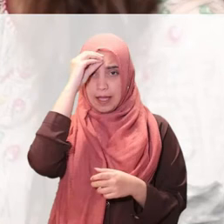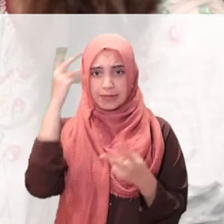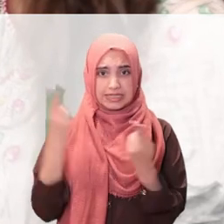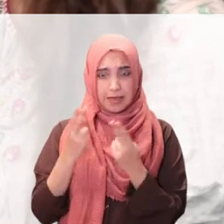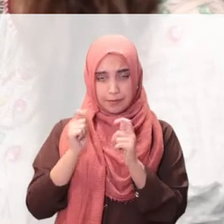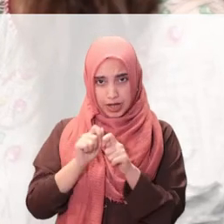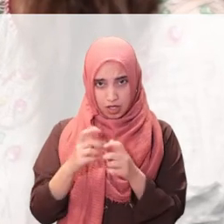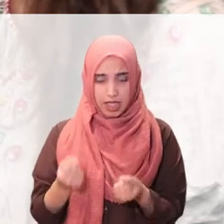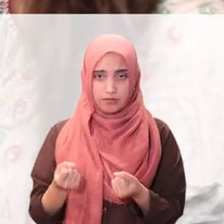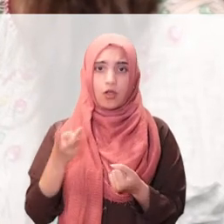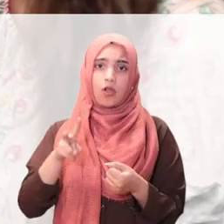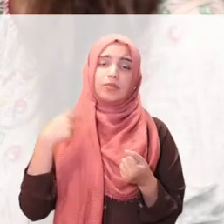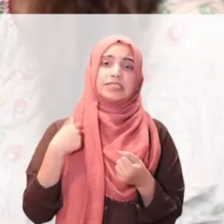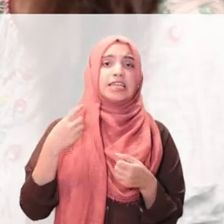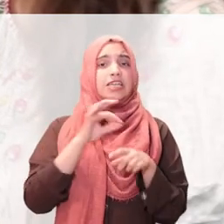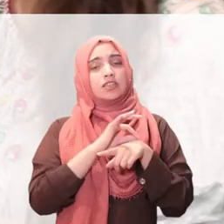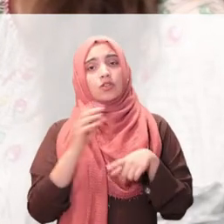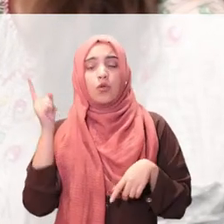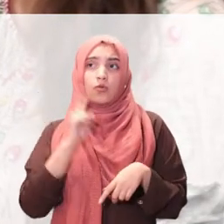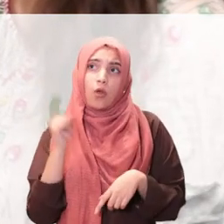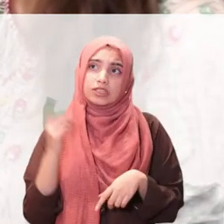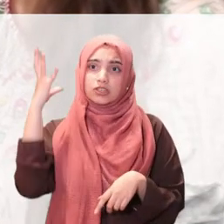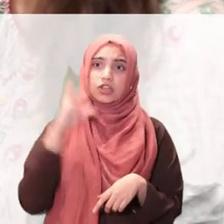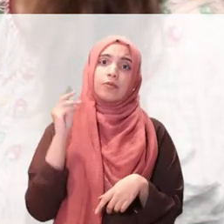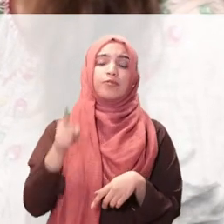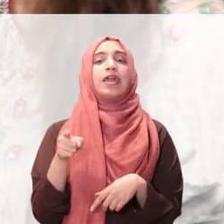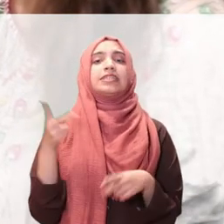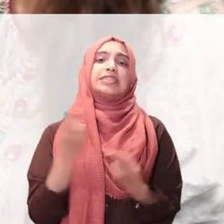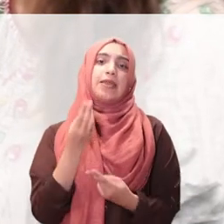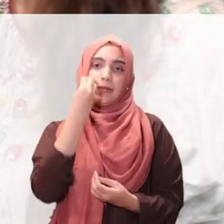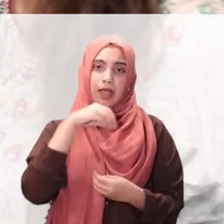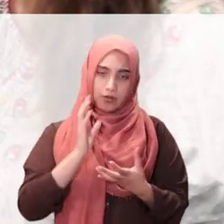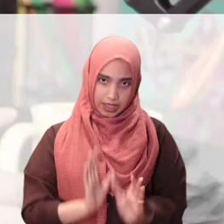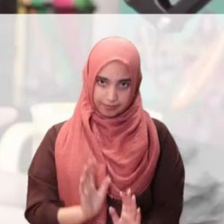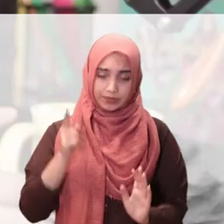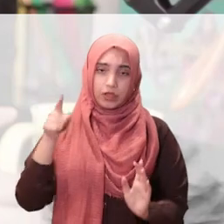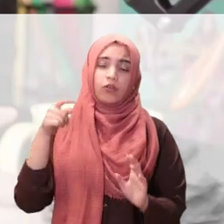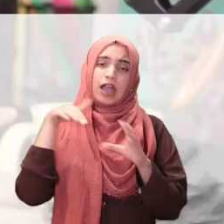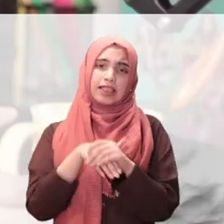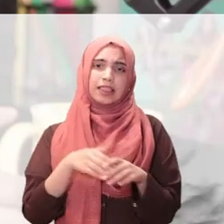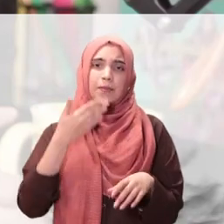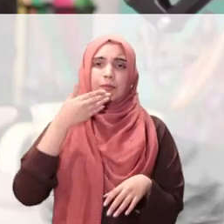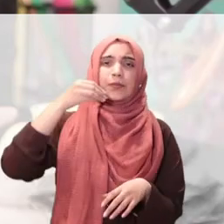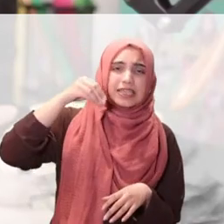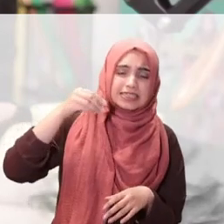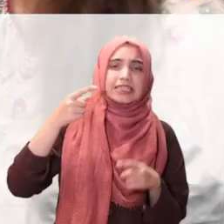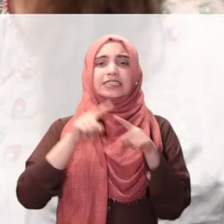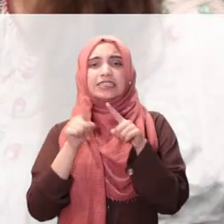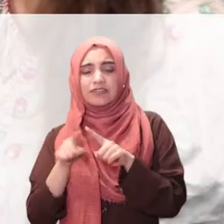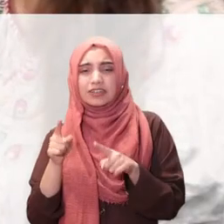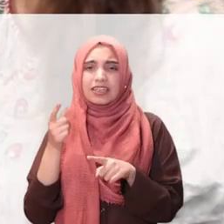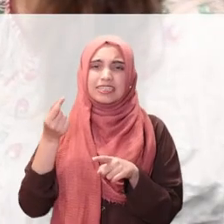तो वह उसको और मुझे इतना दुख होता होगा